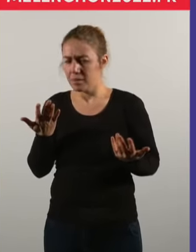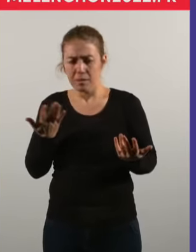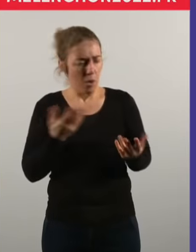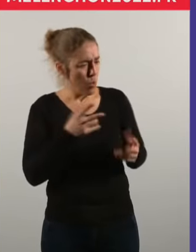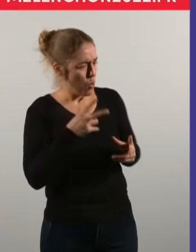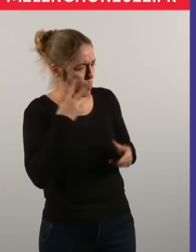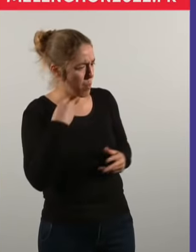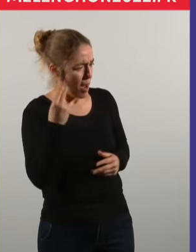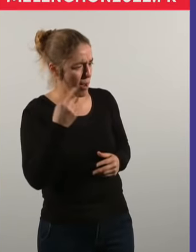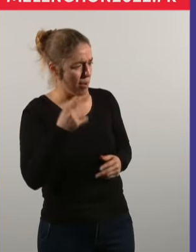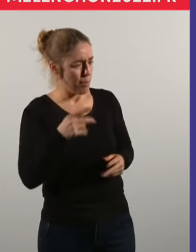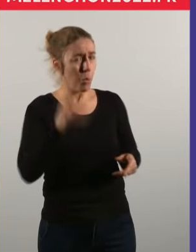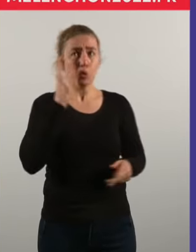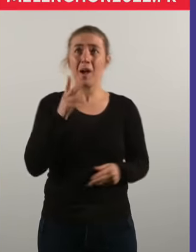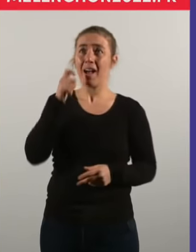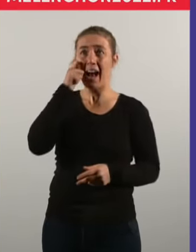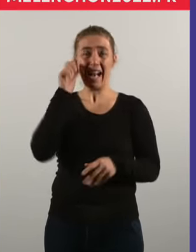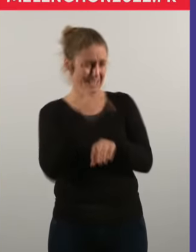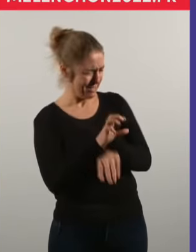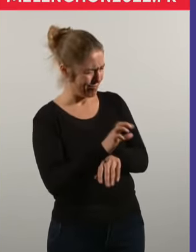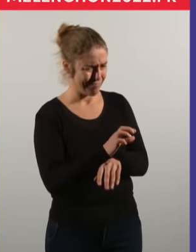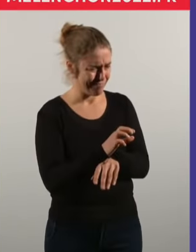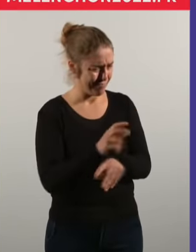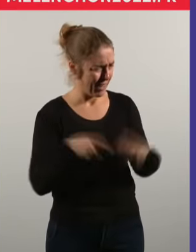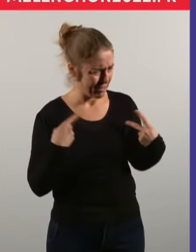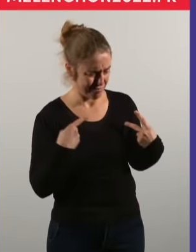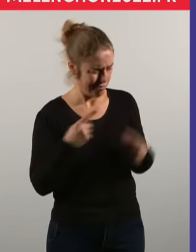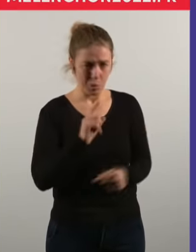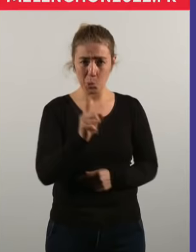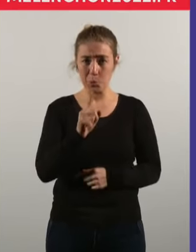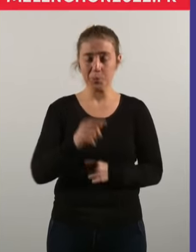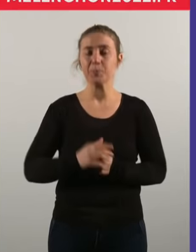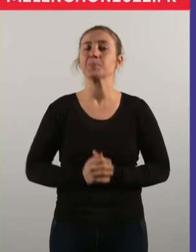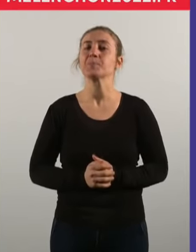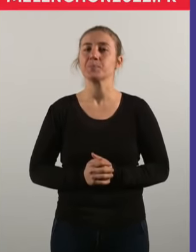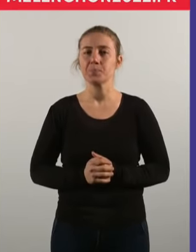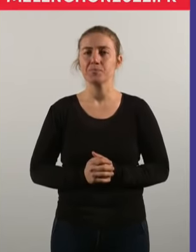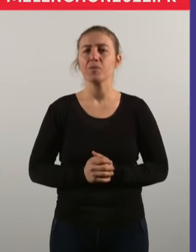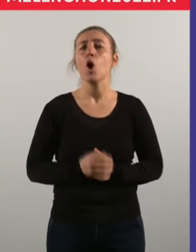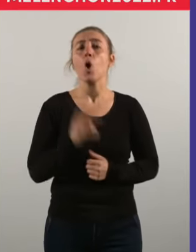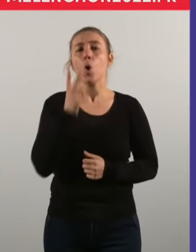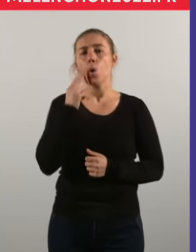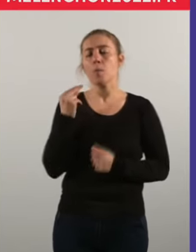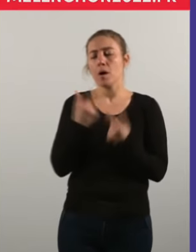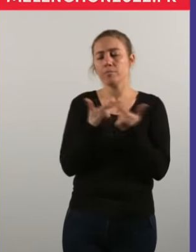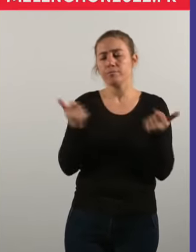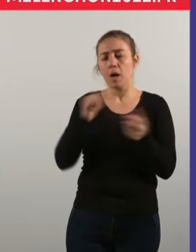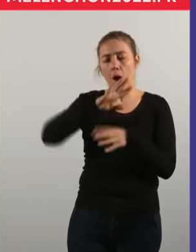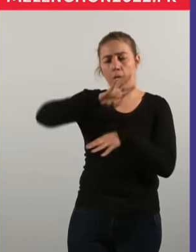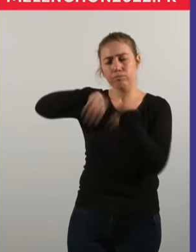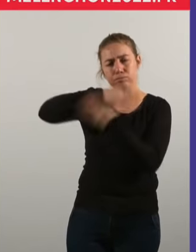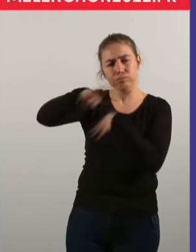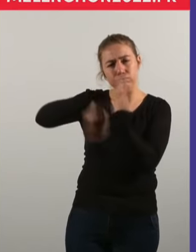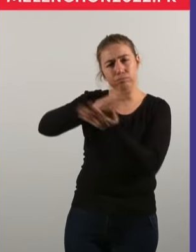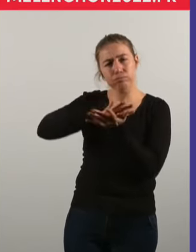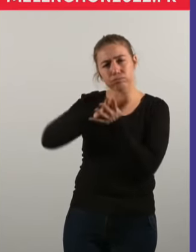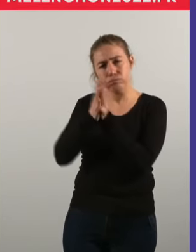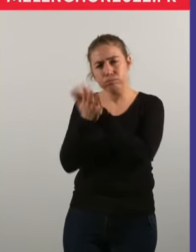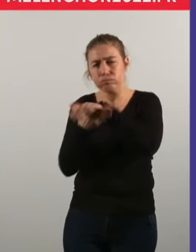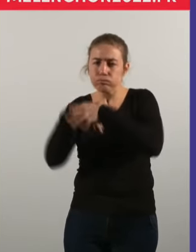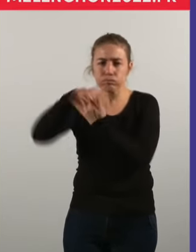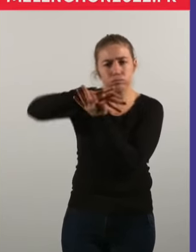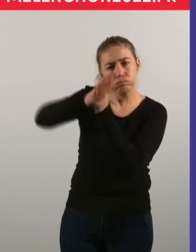humains vivent. Alors oui, la créolisation, c'est-à-dire